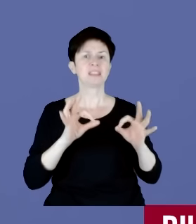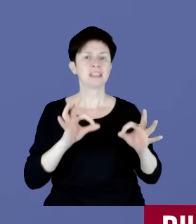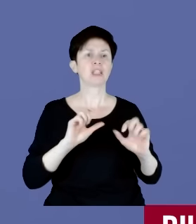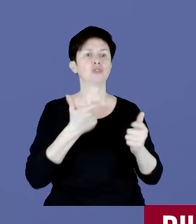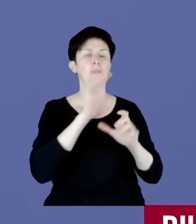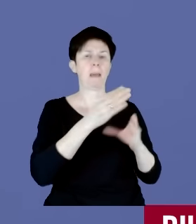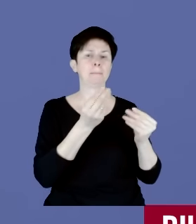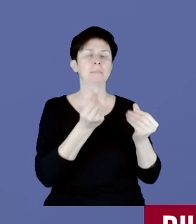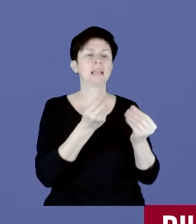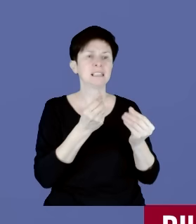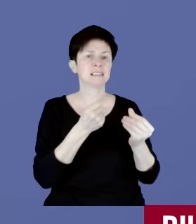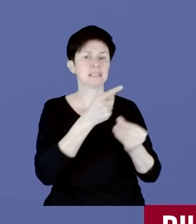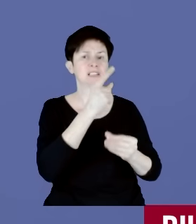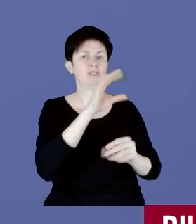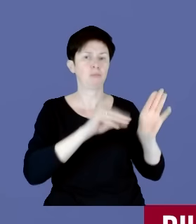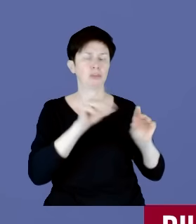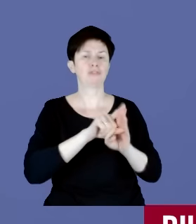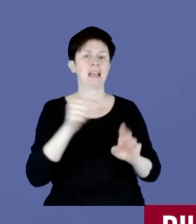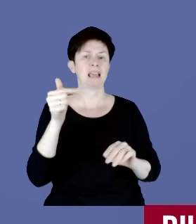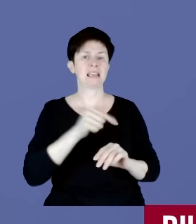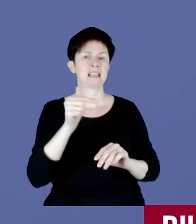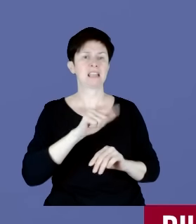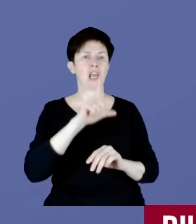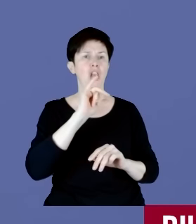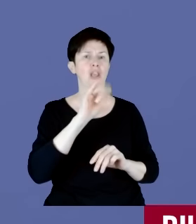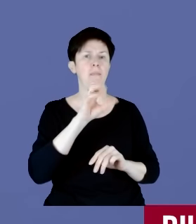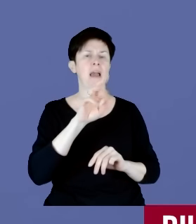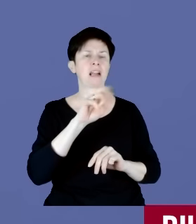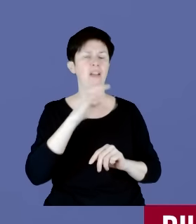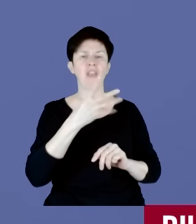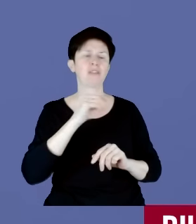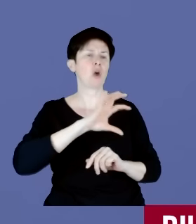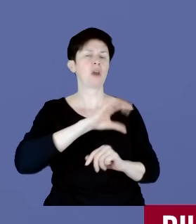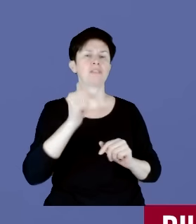naprawdę interesem liberalnym, a nie interesem grup społecznych, a takim